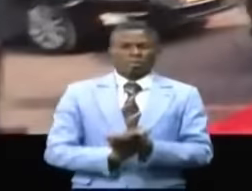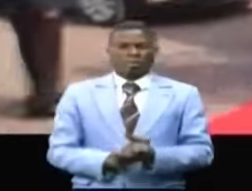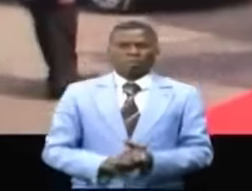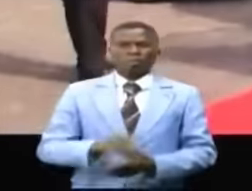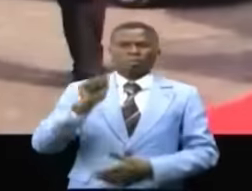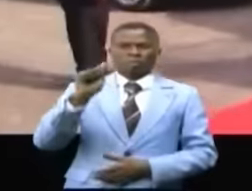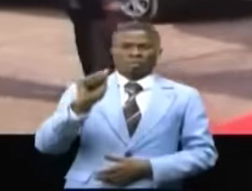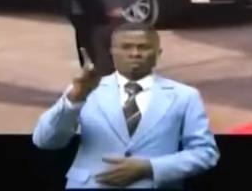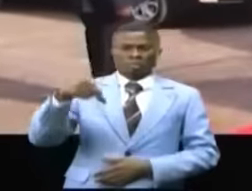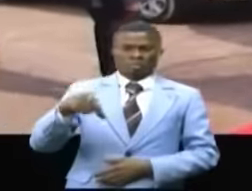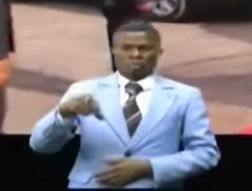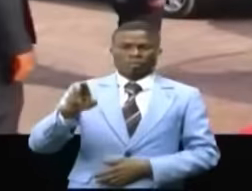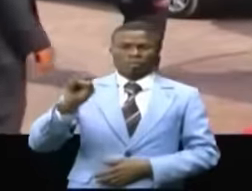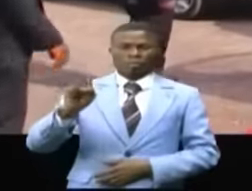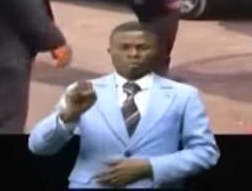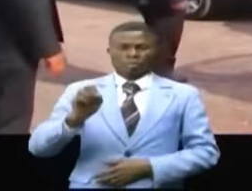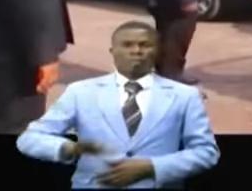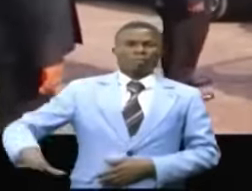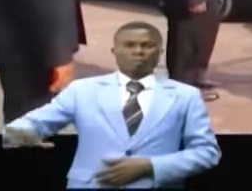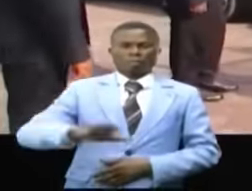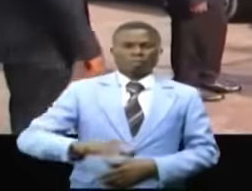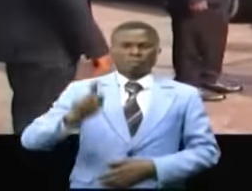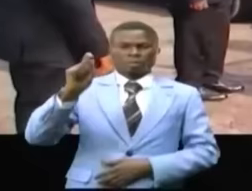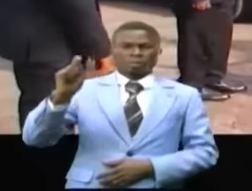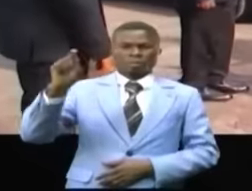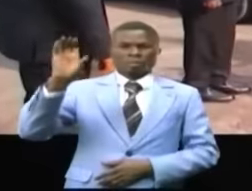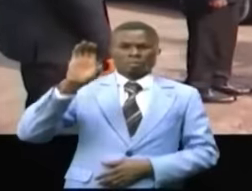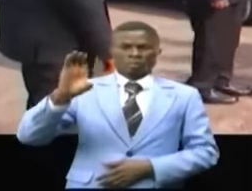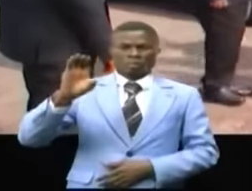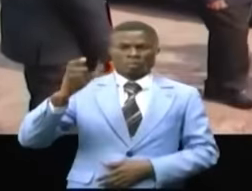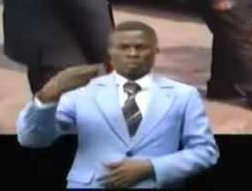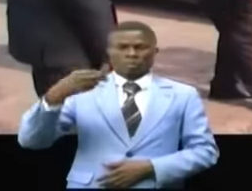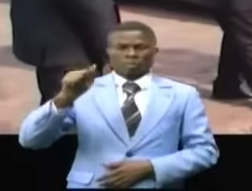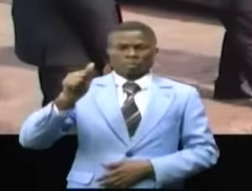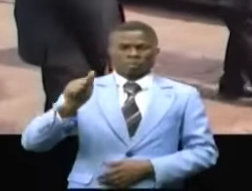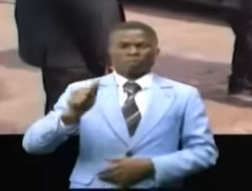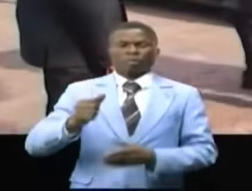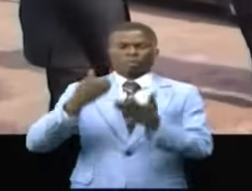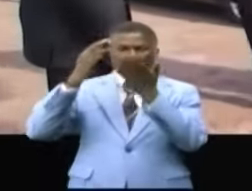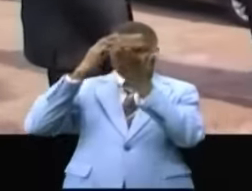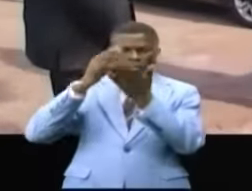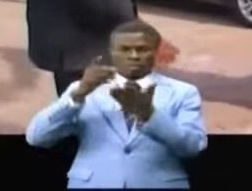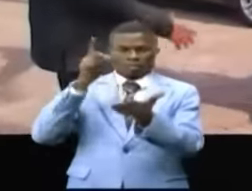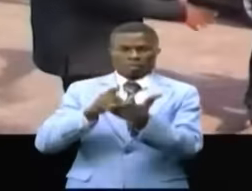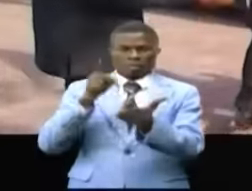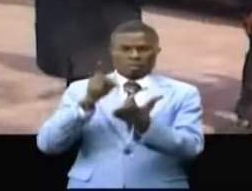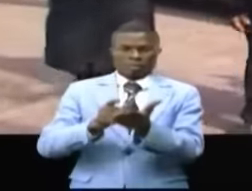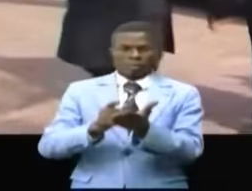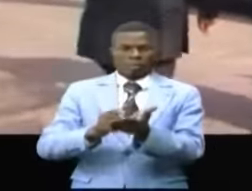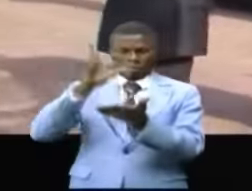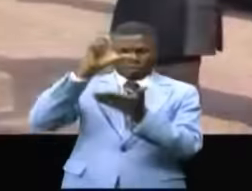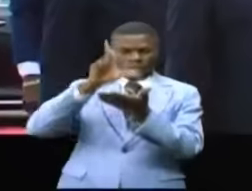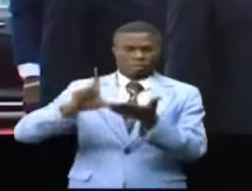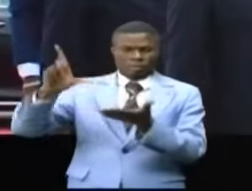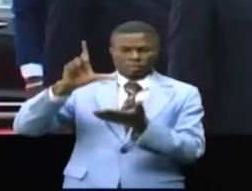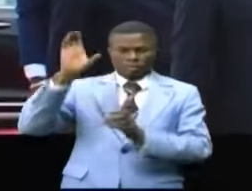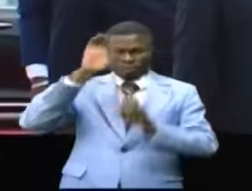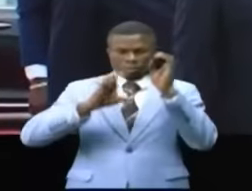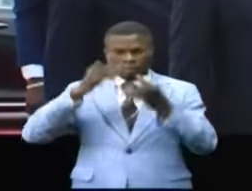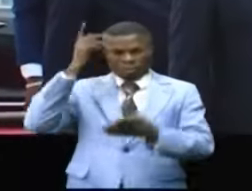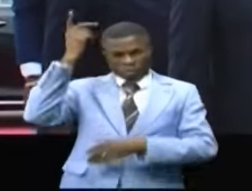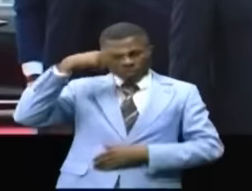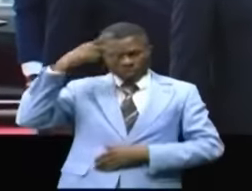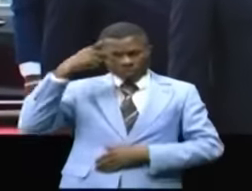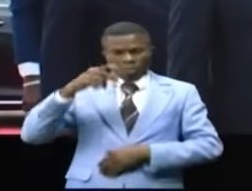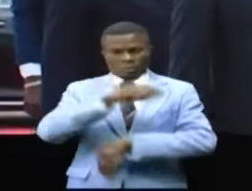Apollinaire de la République du Tchad. Il est diplômé en sciences politiques à l'Université de Genève en Suisse et directeur du